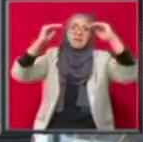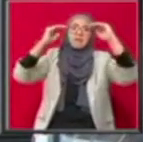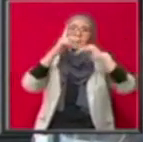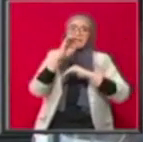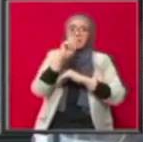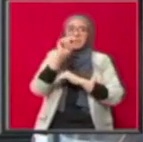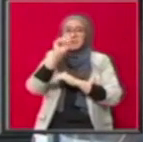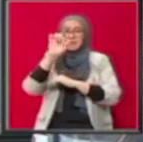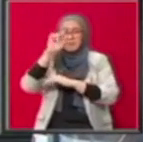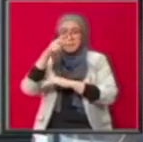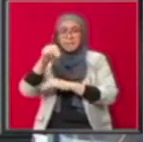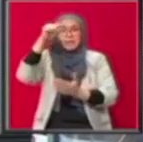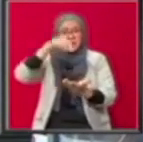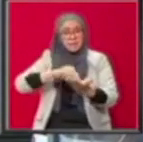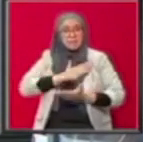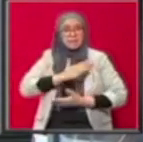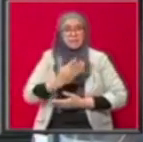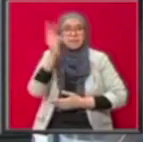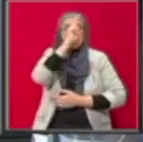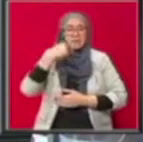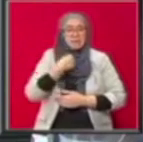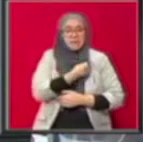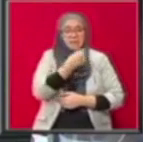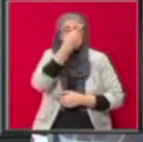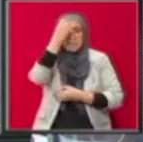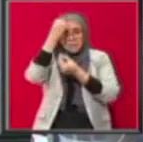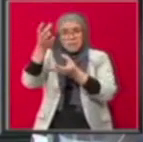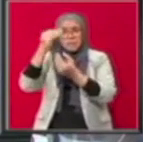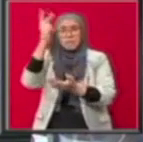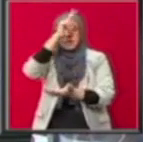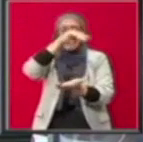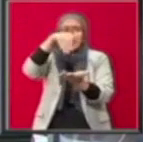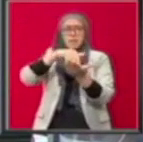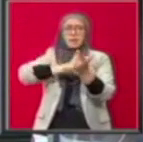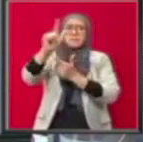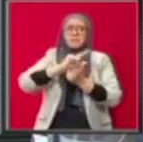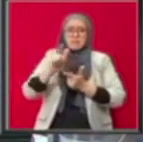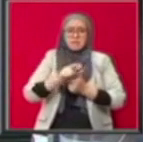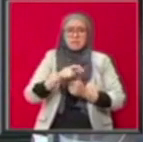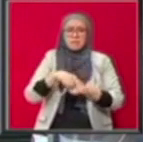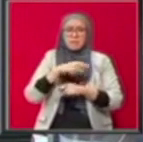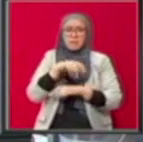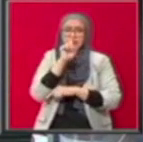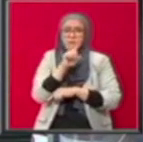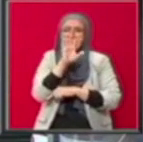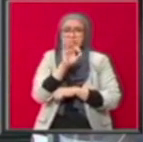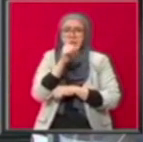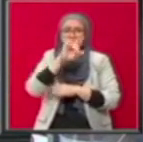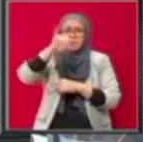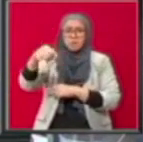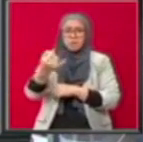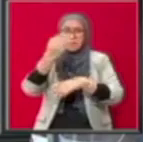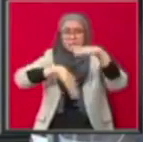komitmen kerajaan kita untuk maklumat kerajaan pusat telah meneruskan sebanyak 191 juta dalam rancangan